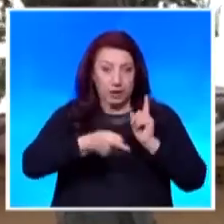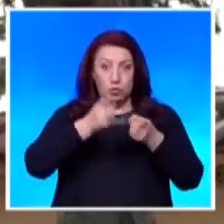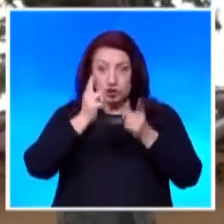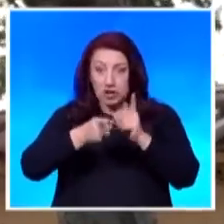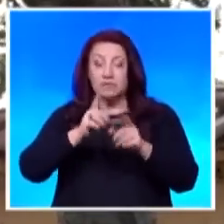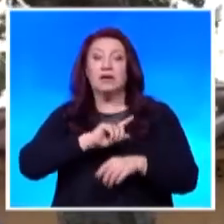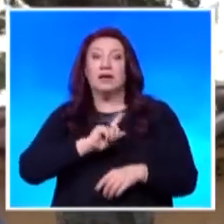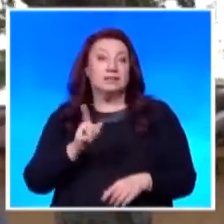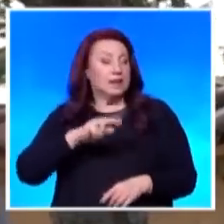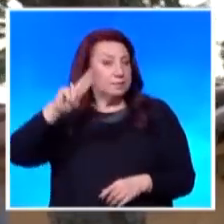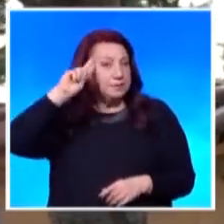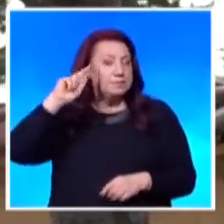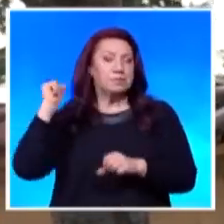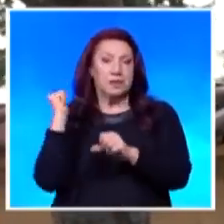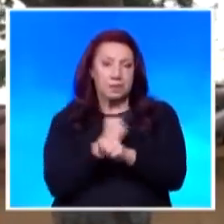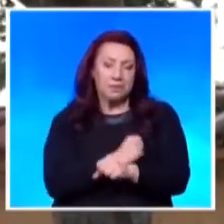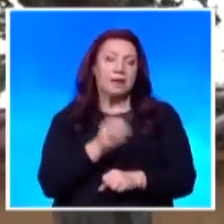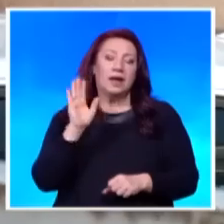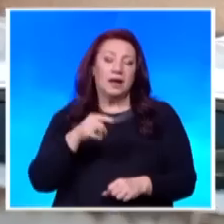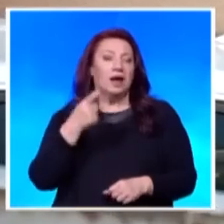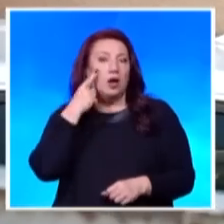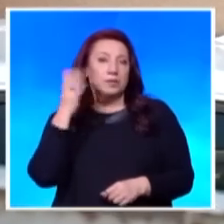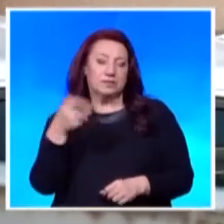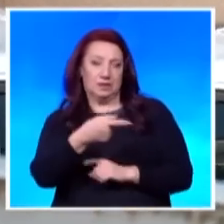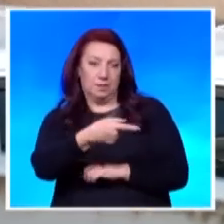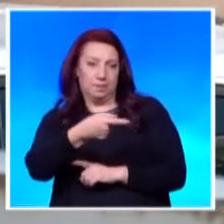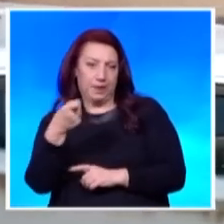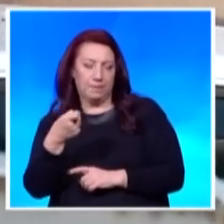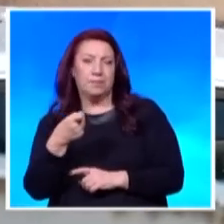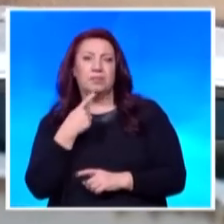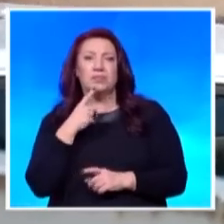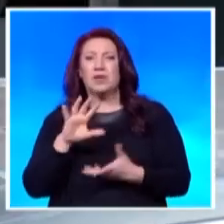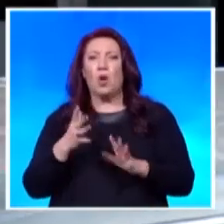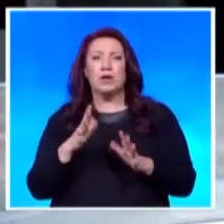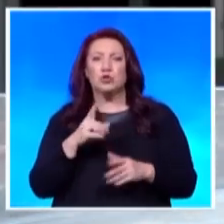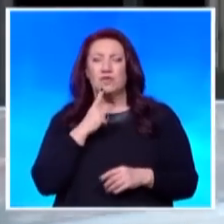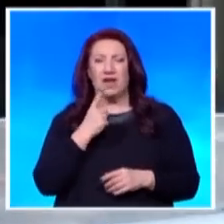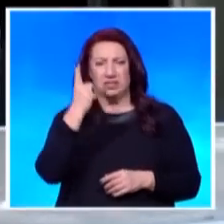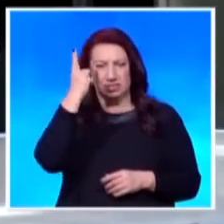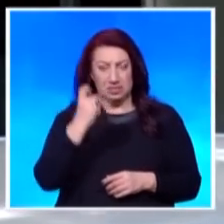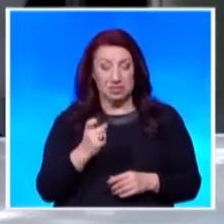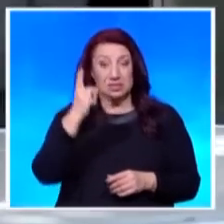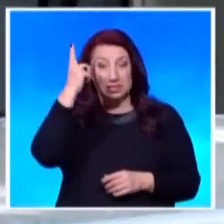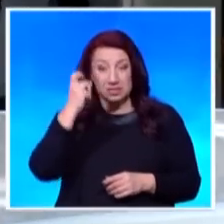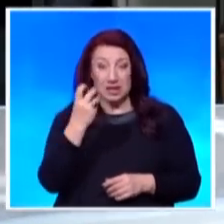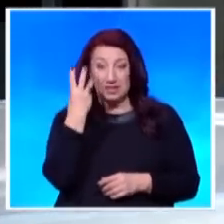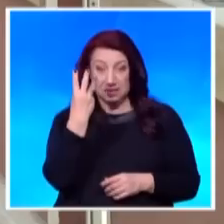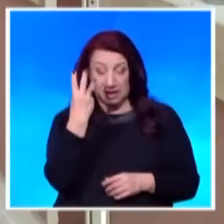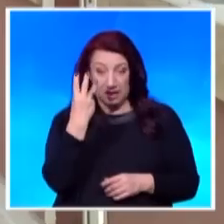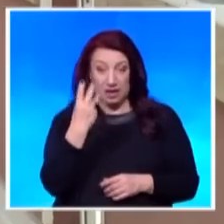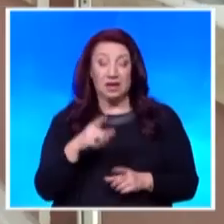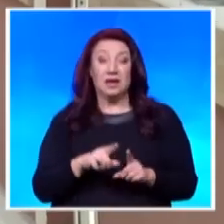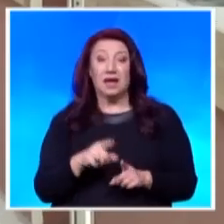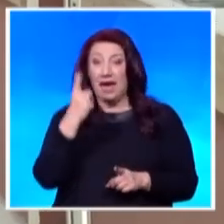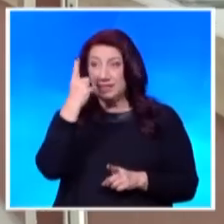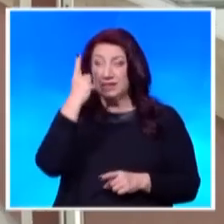помощни средства и физическа сила, за да го неутрализират. В опит да го спрат, полицаите възпроизвеждат 3 изстрела. Един предупредителен и